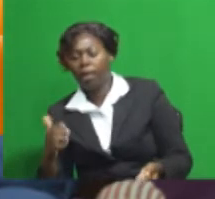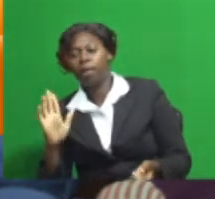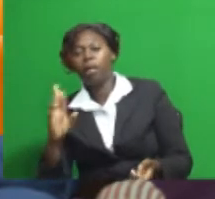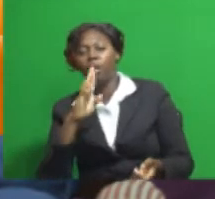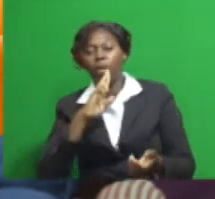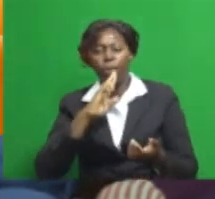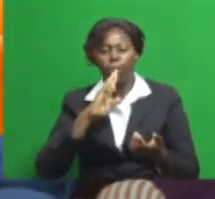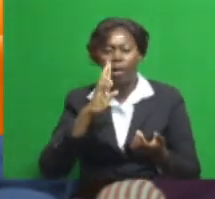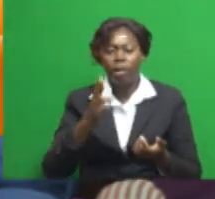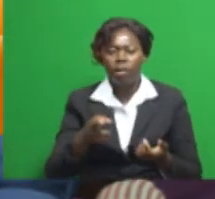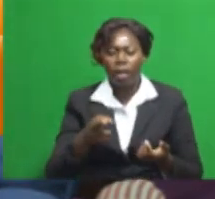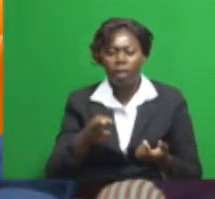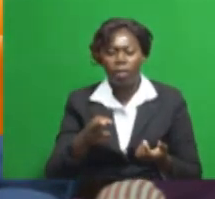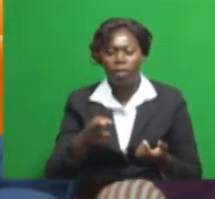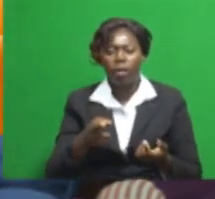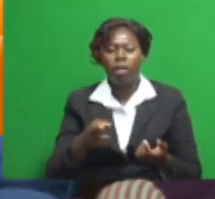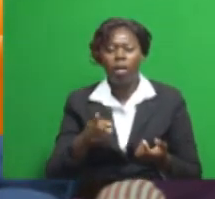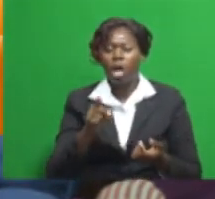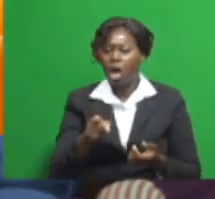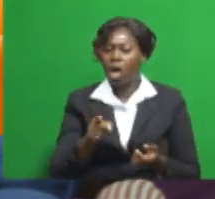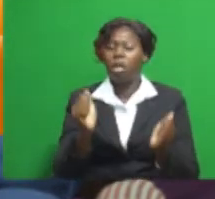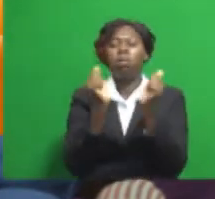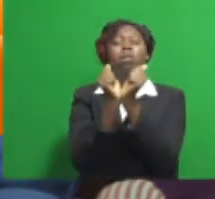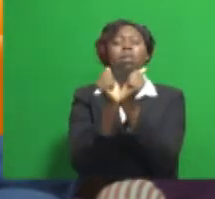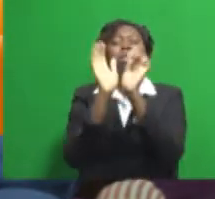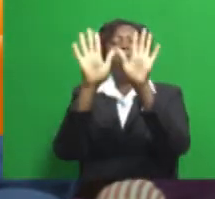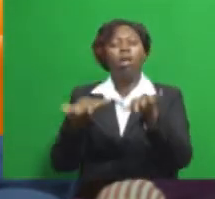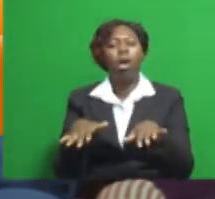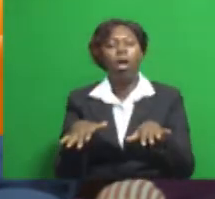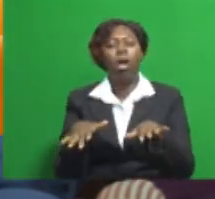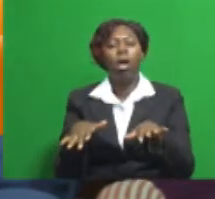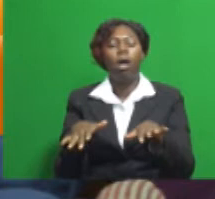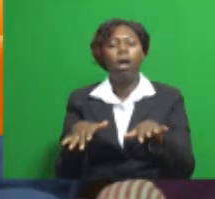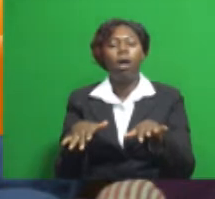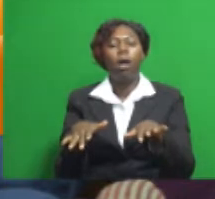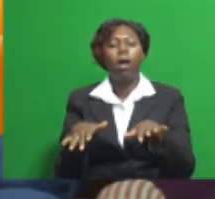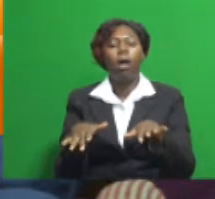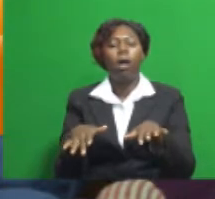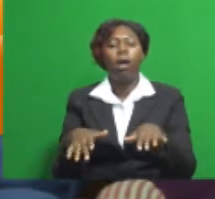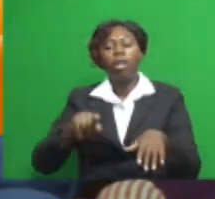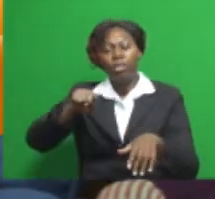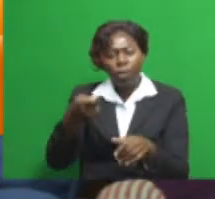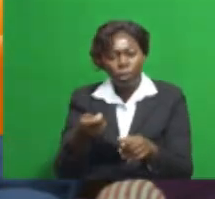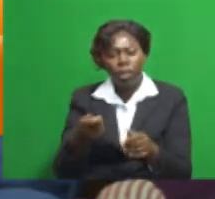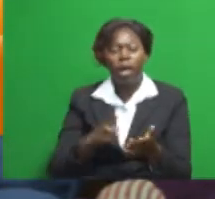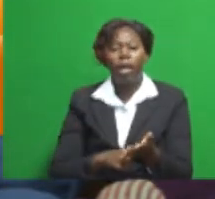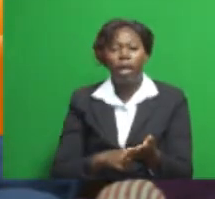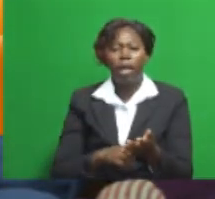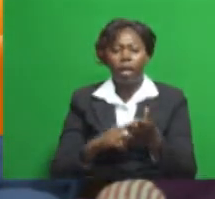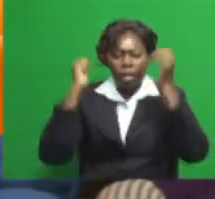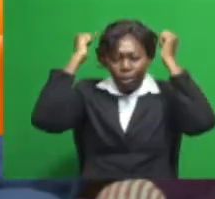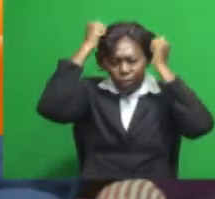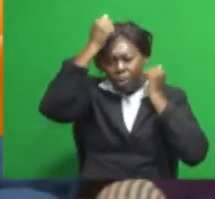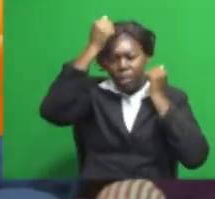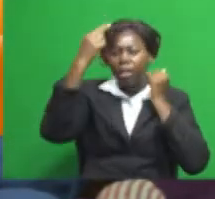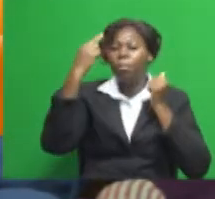izvozvo vachiti torongo takaiwana yakazarirwa yakasimba kwazvo navarindi vakarindira